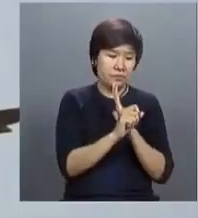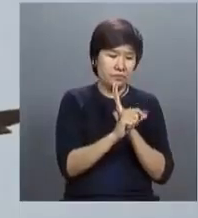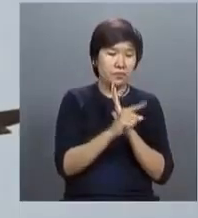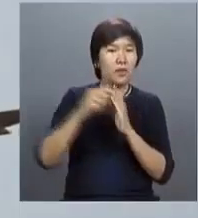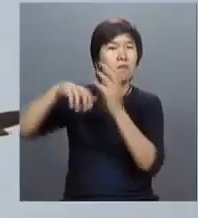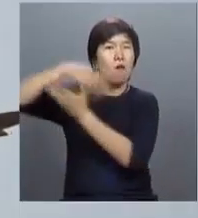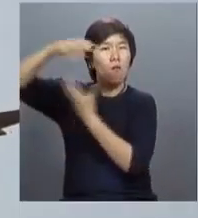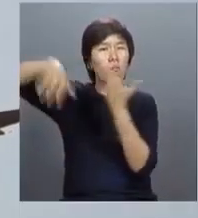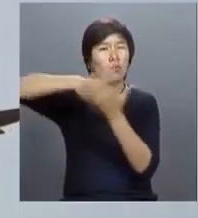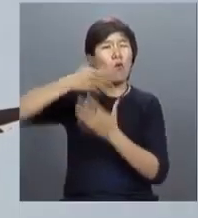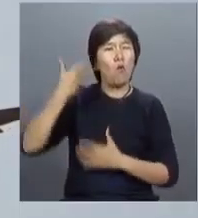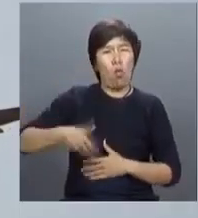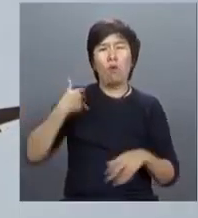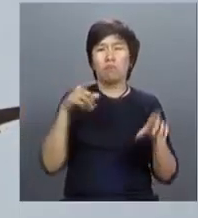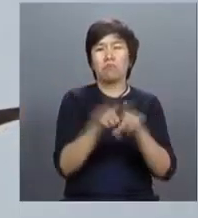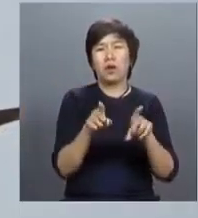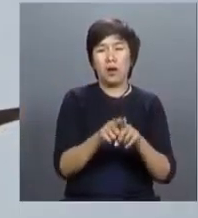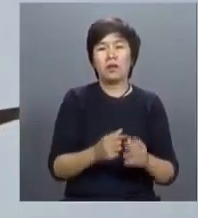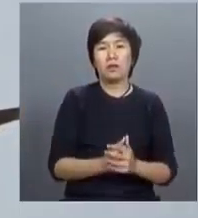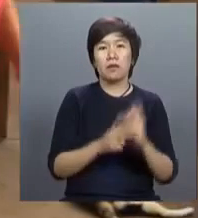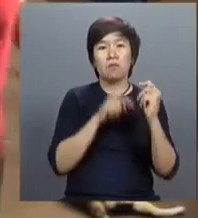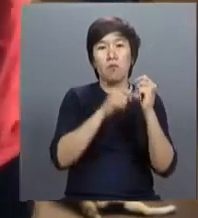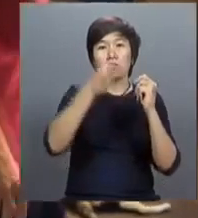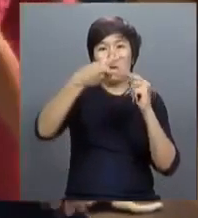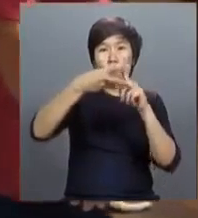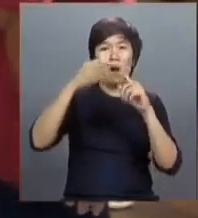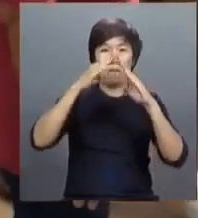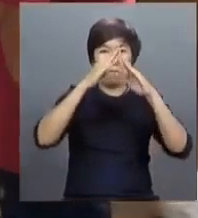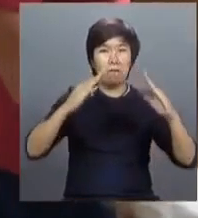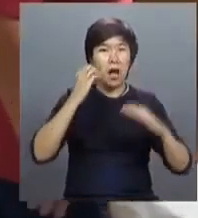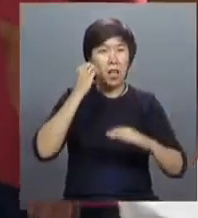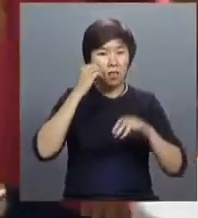ฤดูร้อนใน2ตำบลของอำเภอโนนคูนมีบ้านเสียหายอีก30หลังครับ